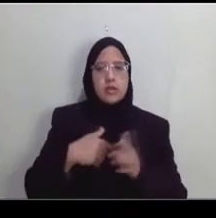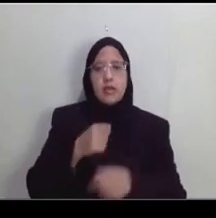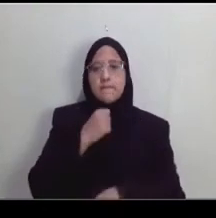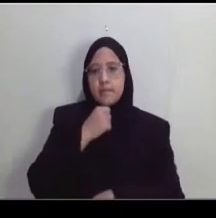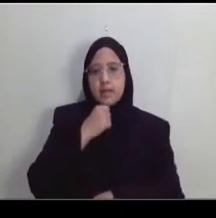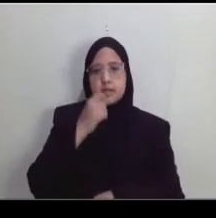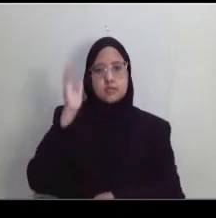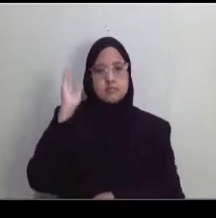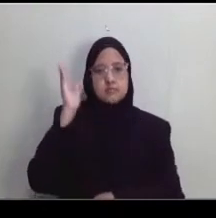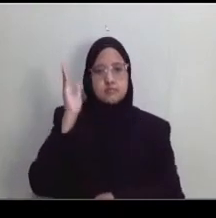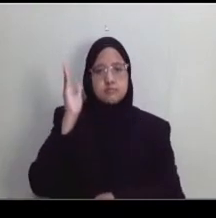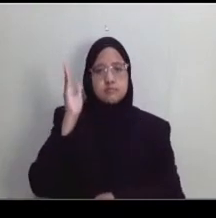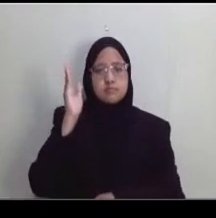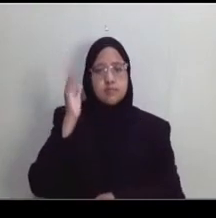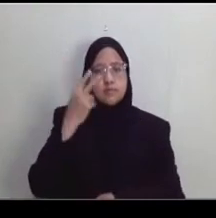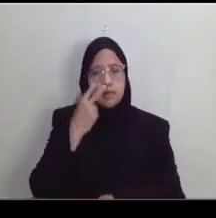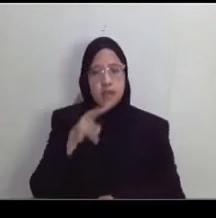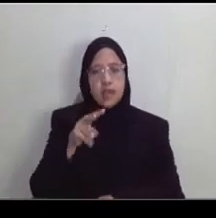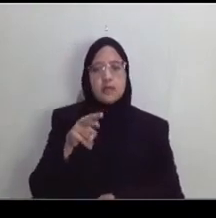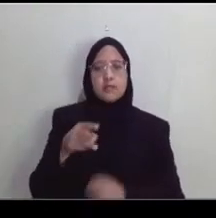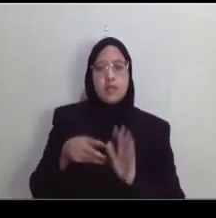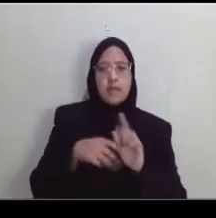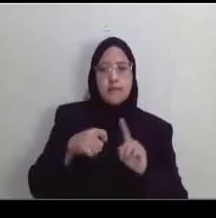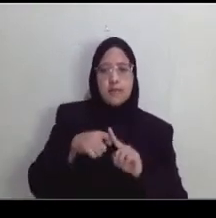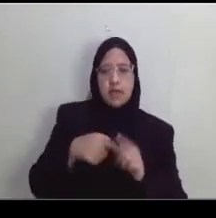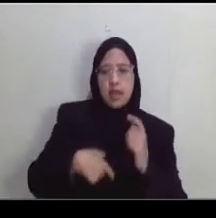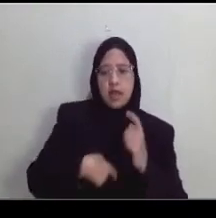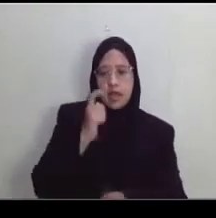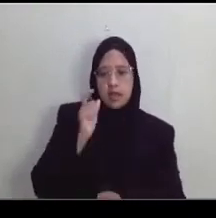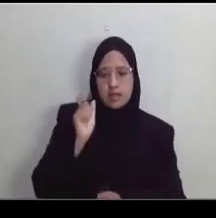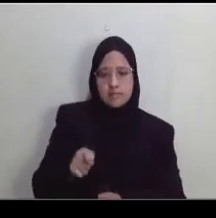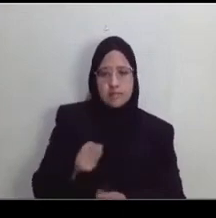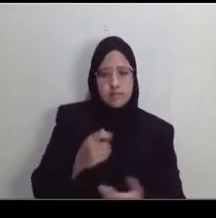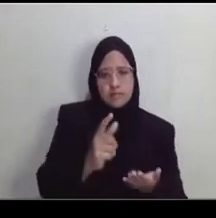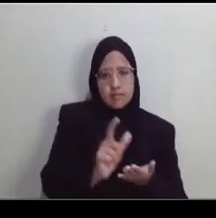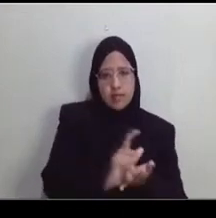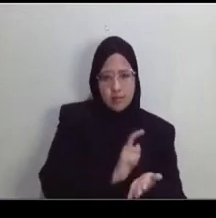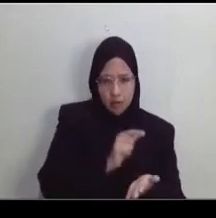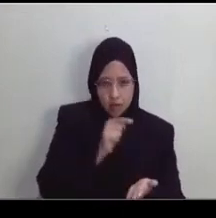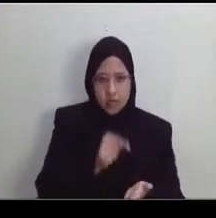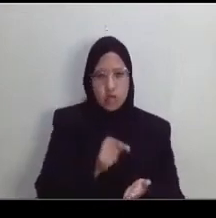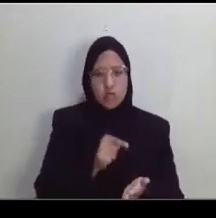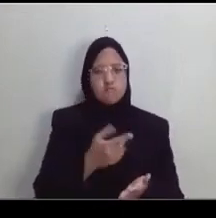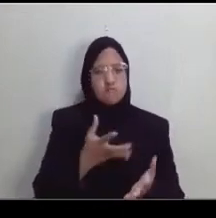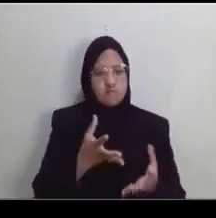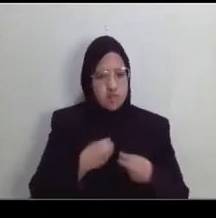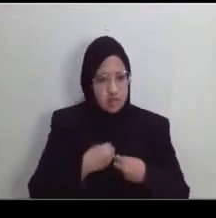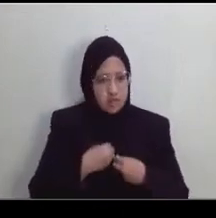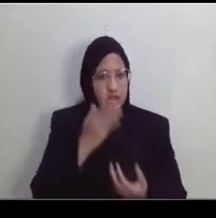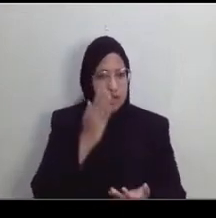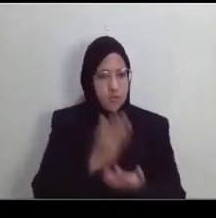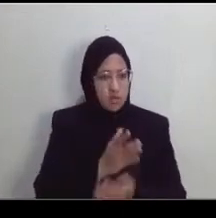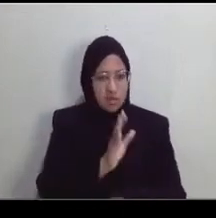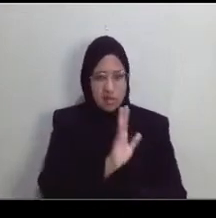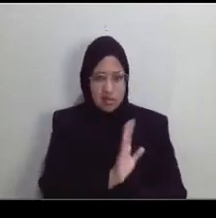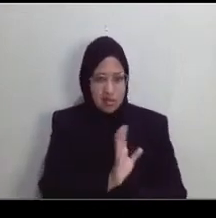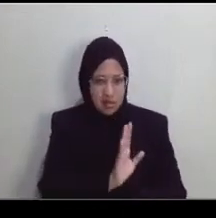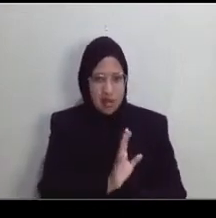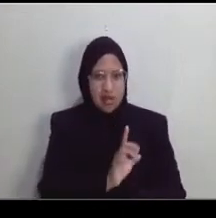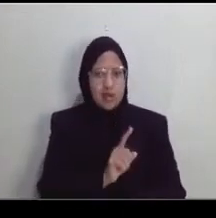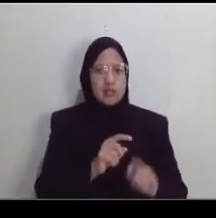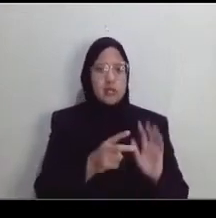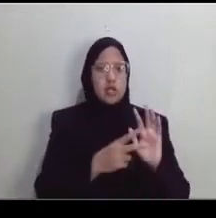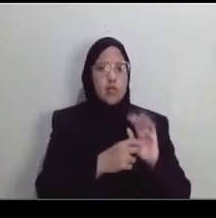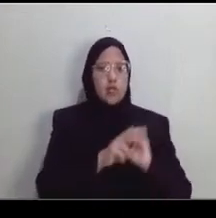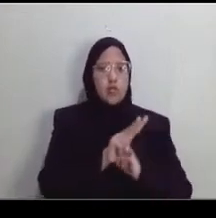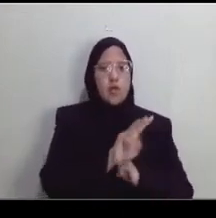nyata bahwa Hakim terlapor bukan hanya tidak menerima putusan majelis kehormatan nomor 2 Gar